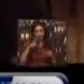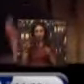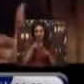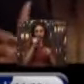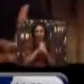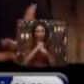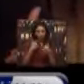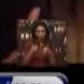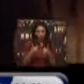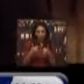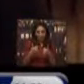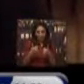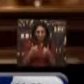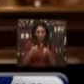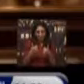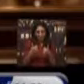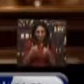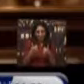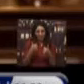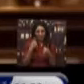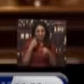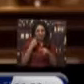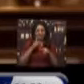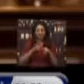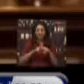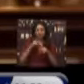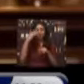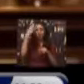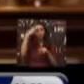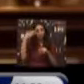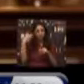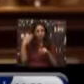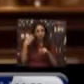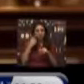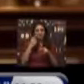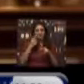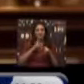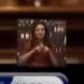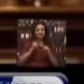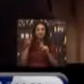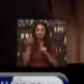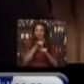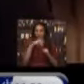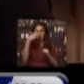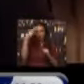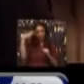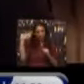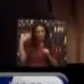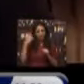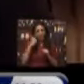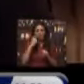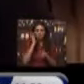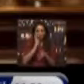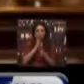انا حاسه بيها. بس حصل تفاعل بينك وبين رشدي اباظة؟ بيني وبين